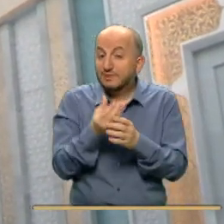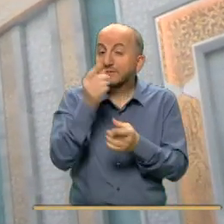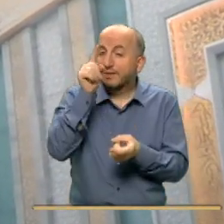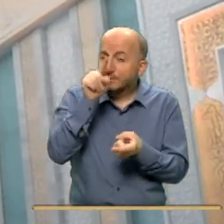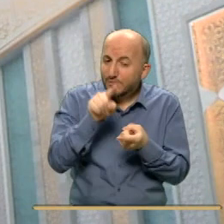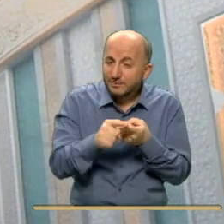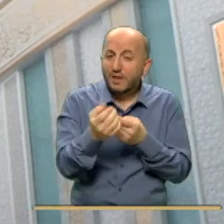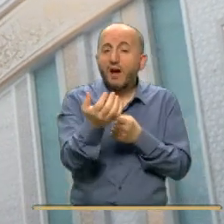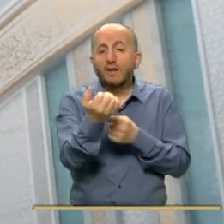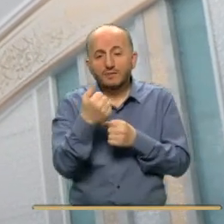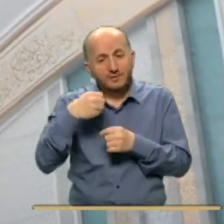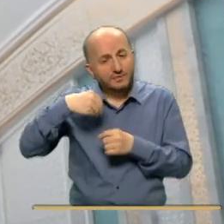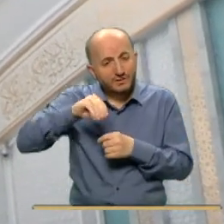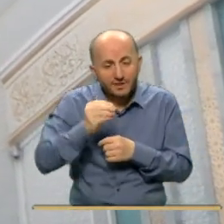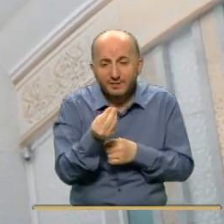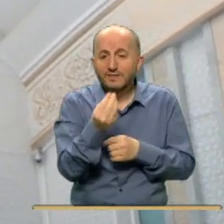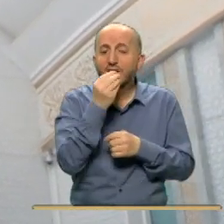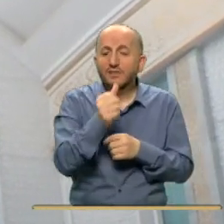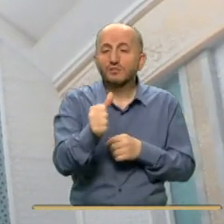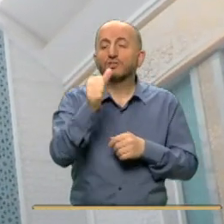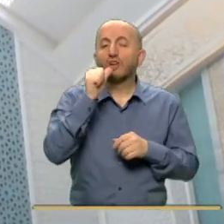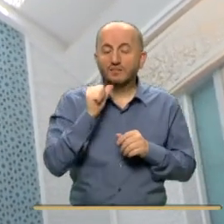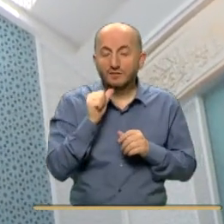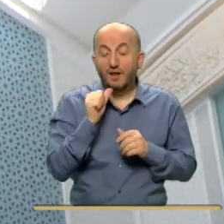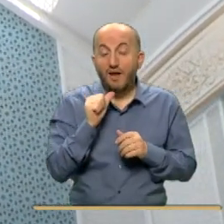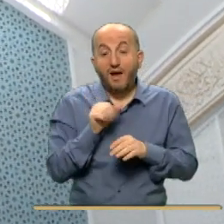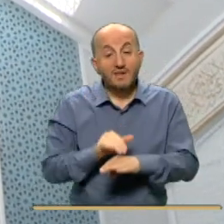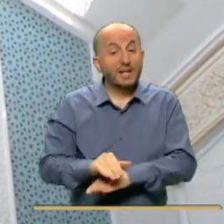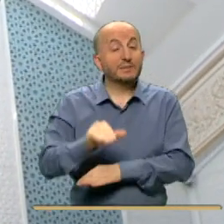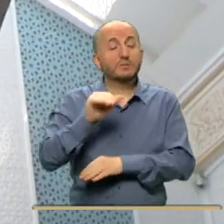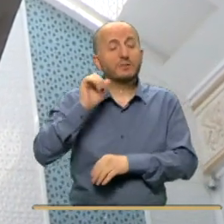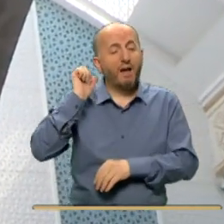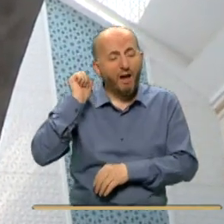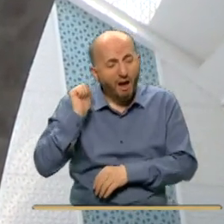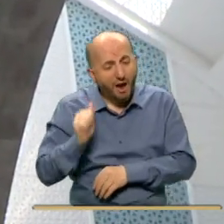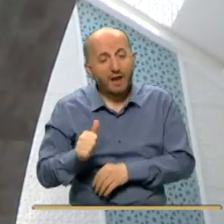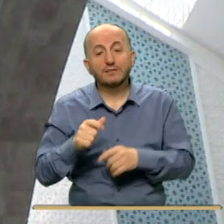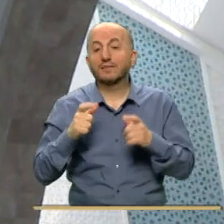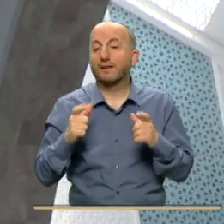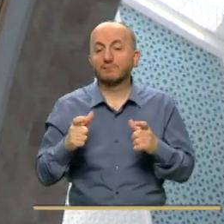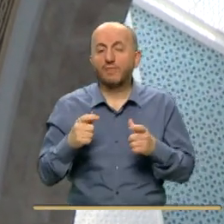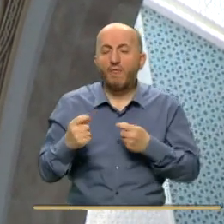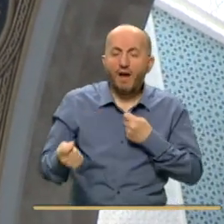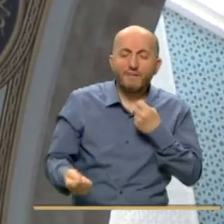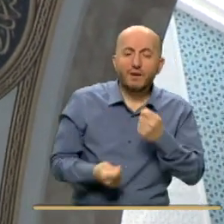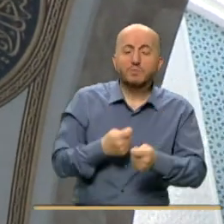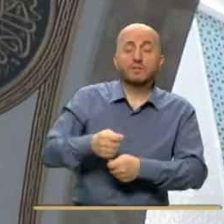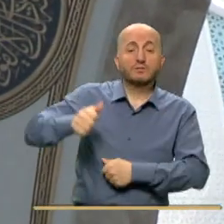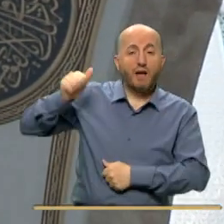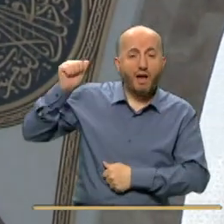tüketirken, alırken, satarken, yerken, içerken, hayatımızın her aşamasında, davranışımızın her